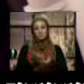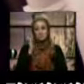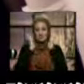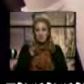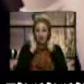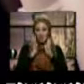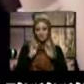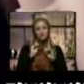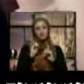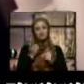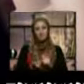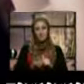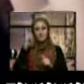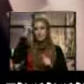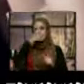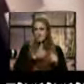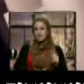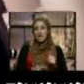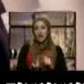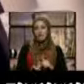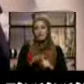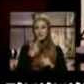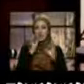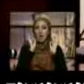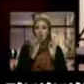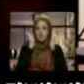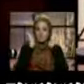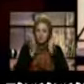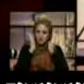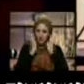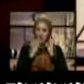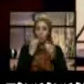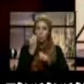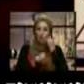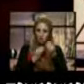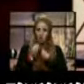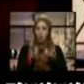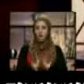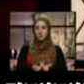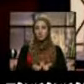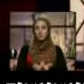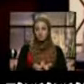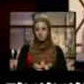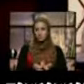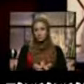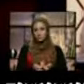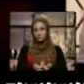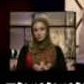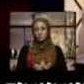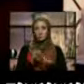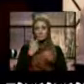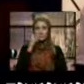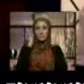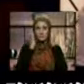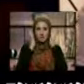ايضا سبحان الله. وبعدين نيجي لدرجة الاعلى، يعني ليس لابن ادم من صلاة الا ما وعى منها. طب انا من دلوقتي بعد الصلاة اقول انا